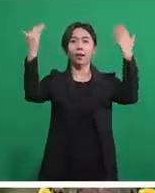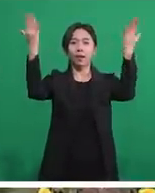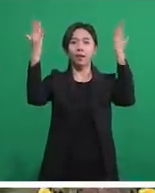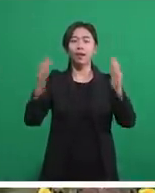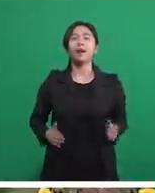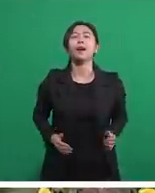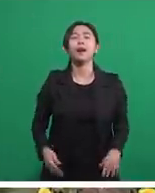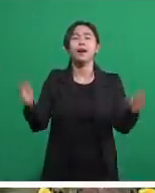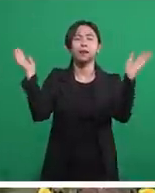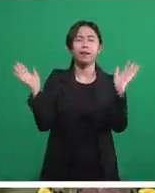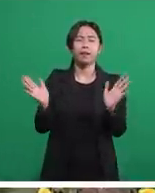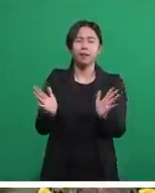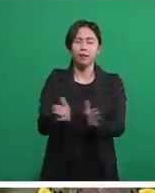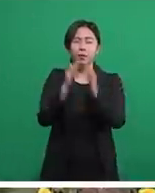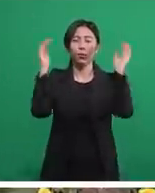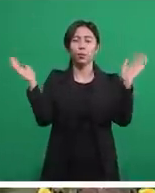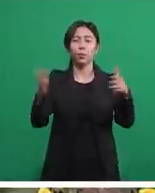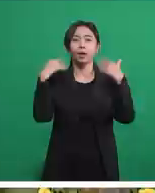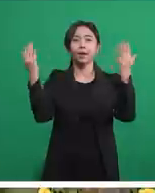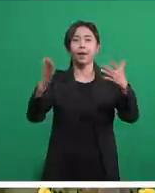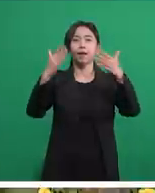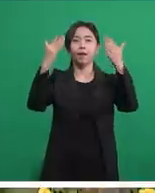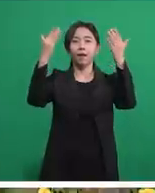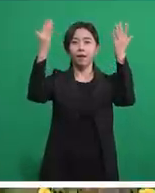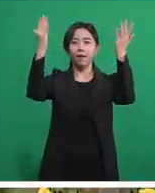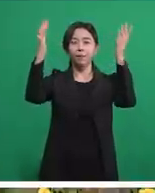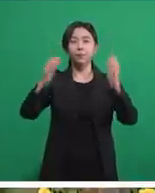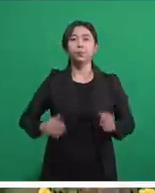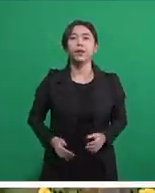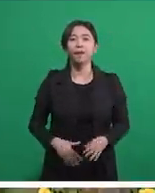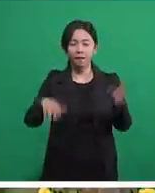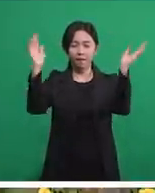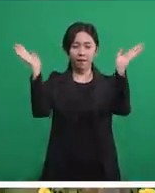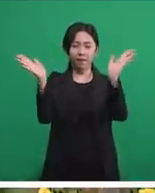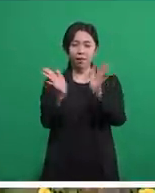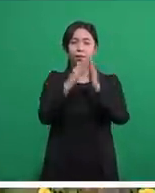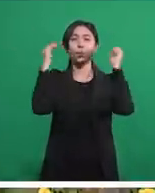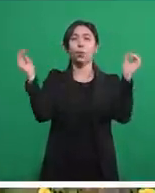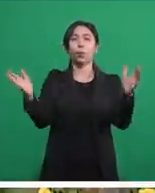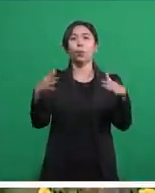Haleluya. Haleluya. Haleluya.